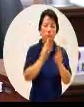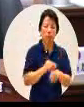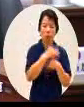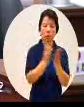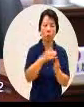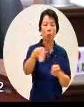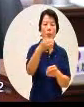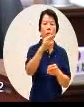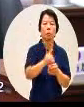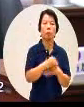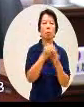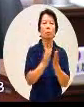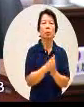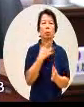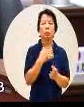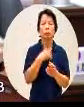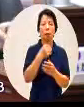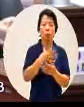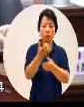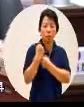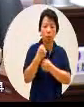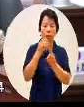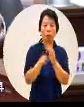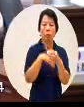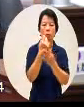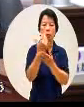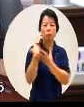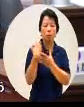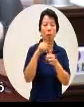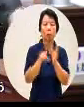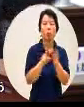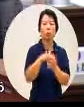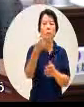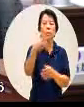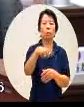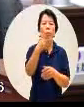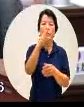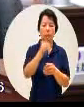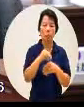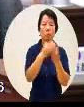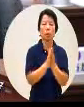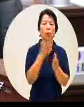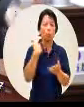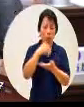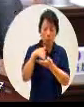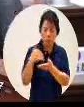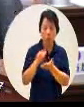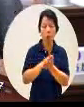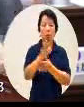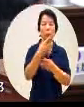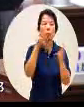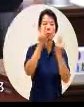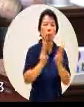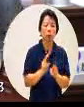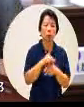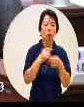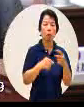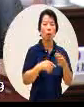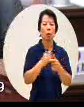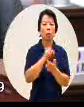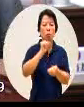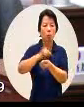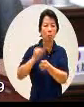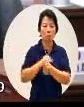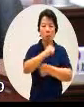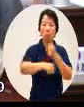我們接管的時候變七百多萬啊其實呢我算起來了如果你把電費控制呢六個人不辦活動